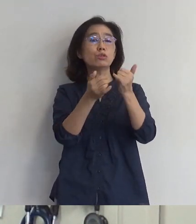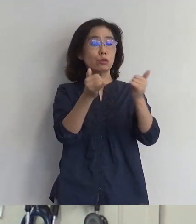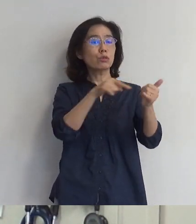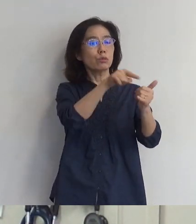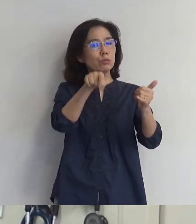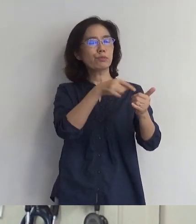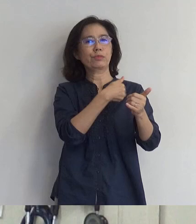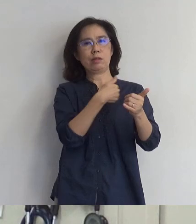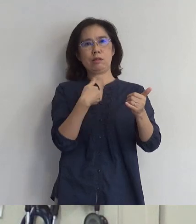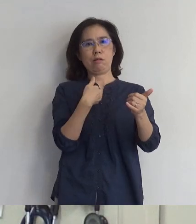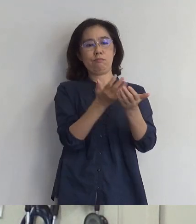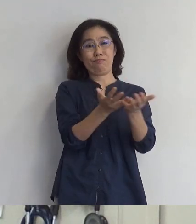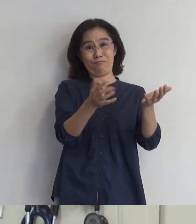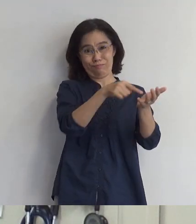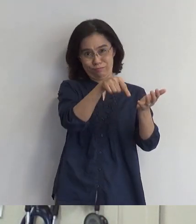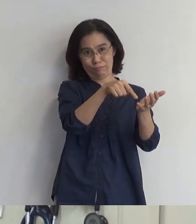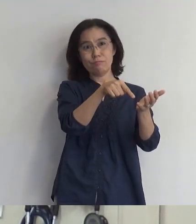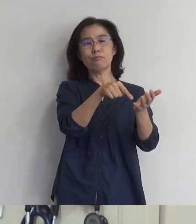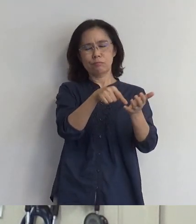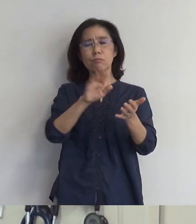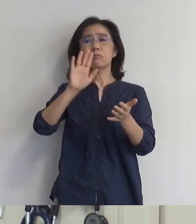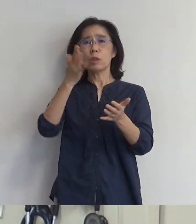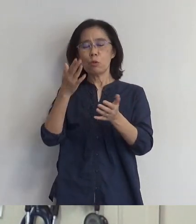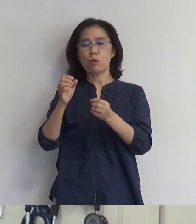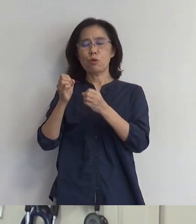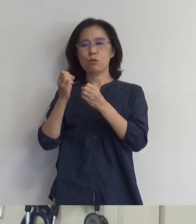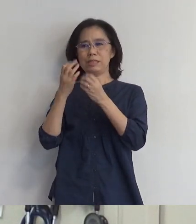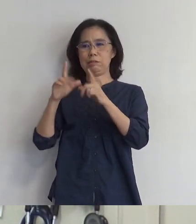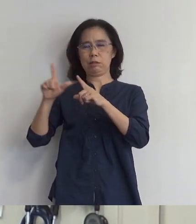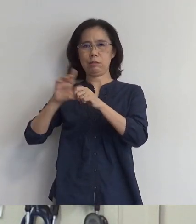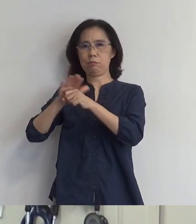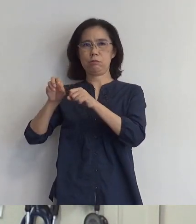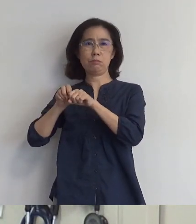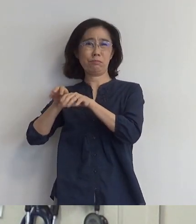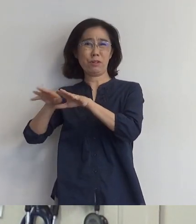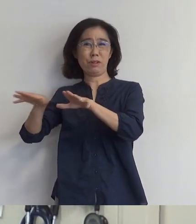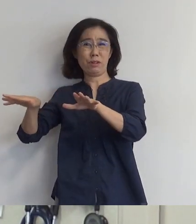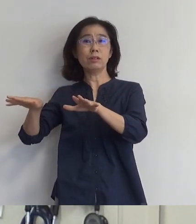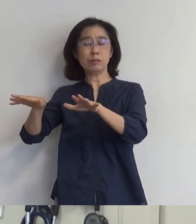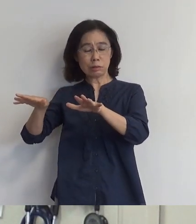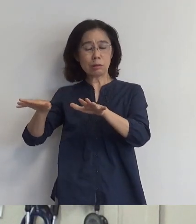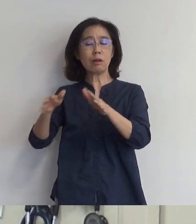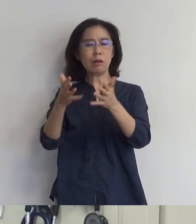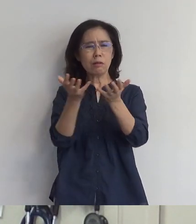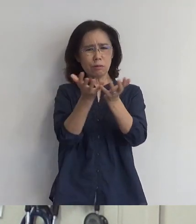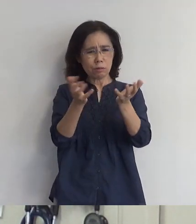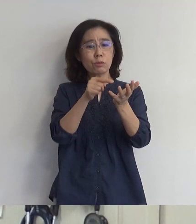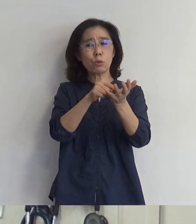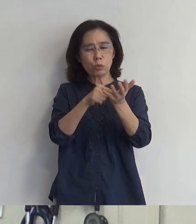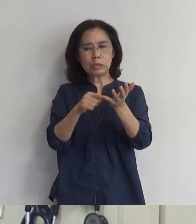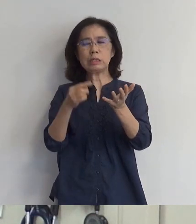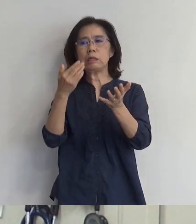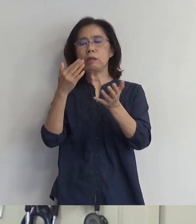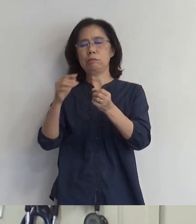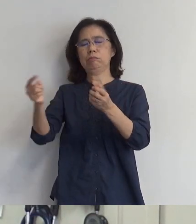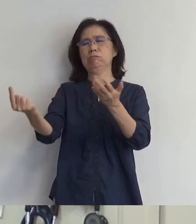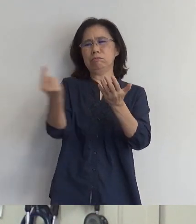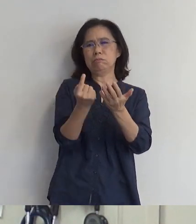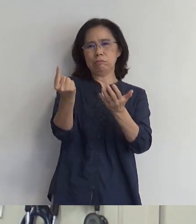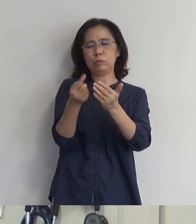ました。新型コロナが流行してからはこの両手の中に入院患者を受け入れなければなりません